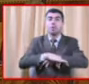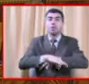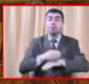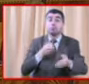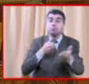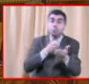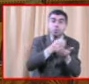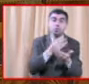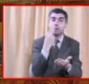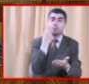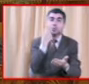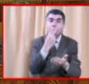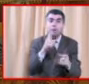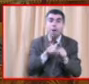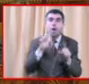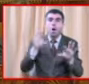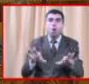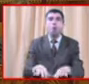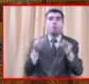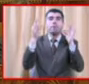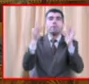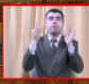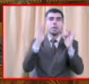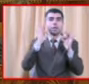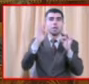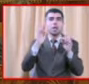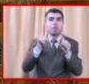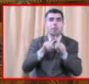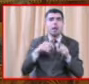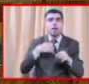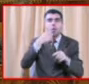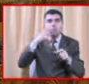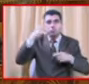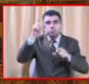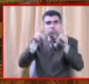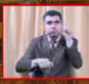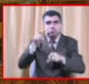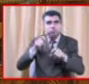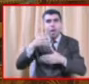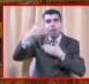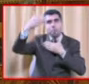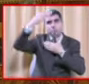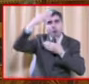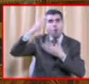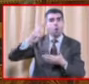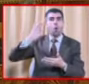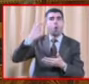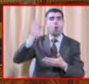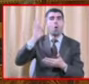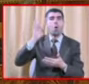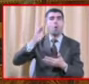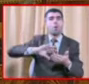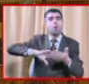الارث وباش نعرفوا المسؤوليه الحقيقيه. هكا احنا كمغاربه غيمكننا نضامنوا مع هاد